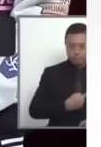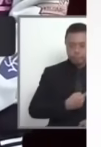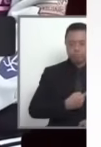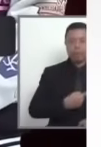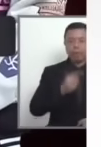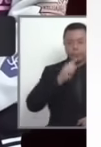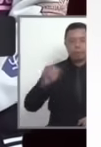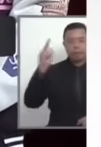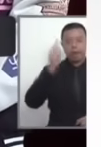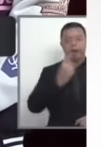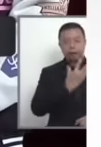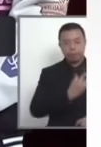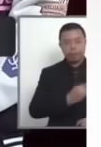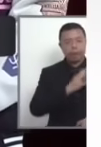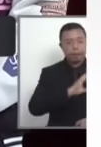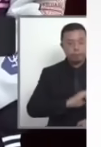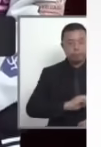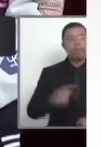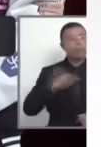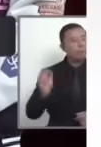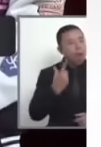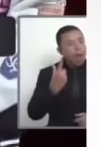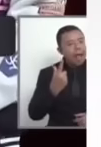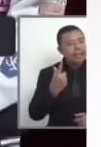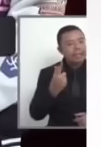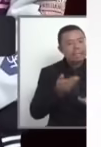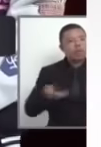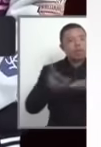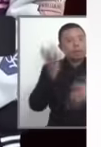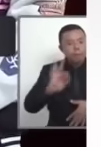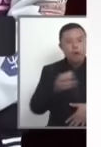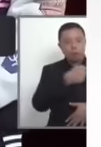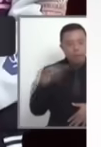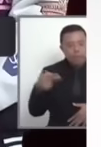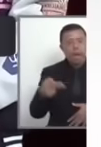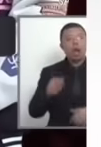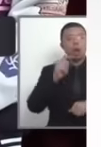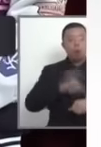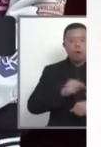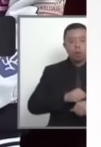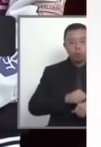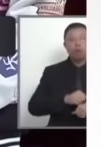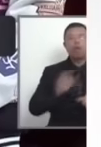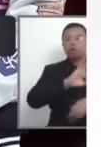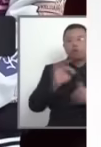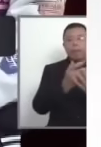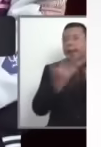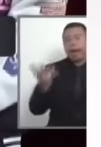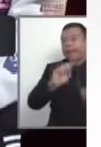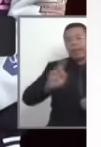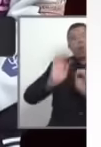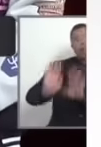berbeda dari kubu 01. Tetapi tampaknya pengen mempertebal warna populismenya itu jauh lebih tebal dari 02. Okay.